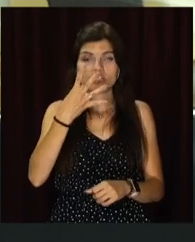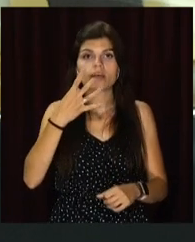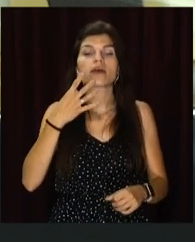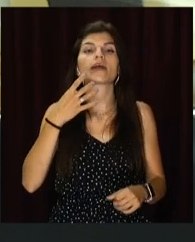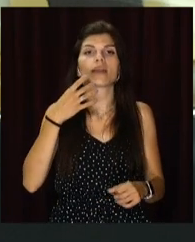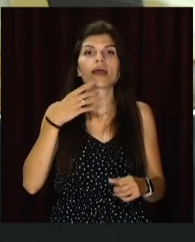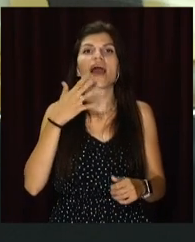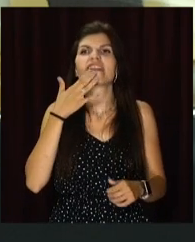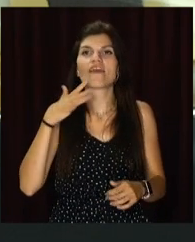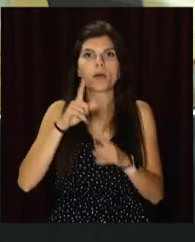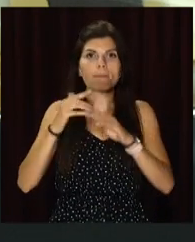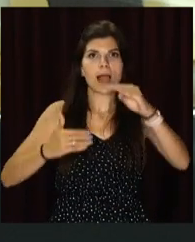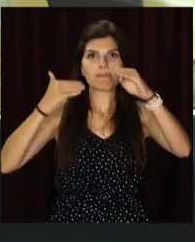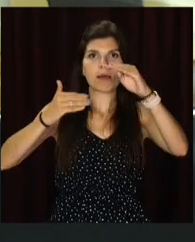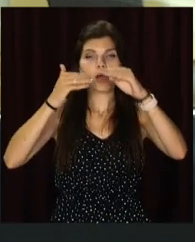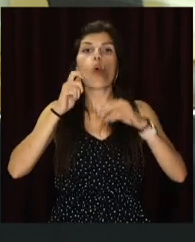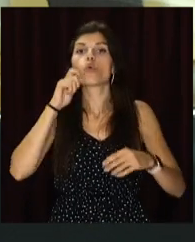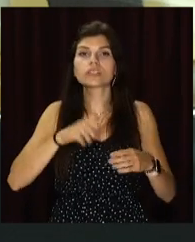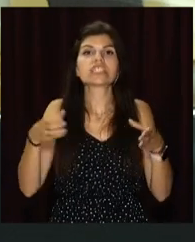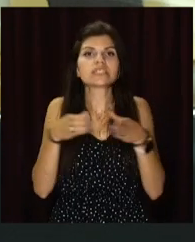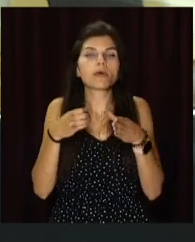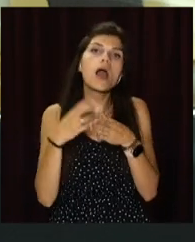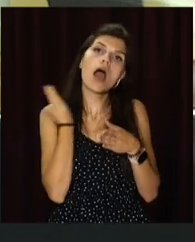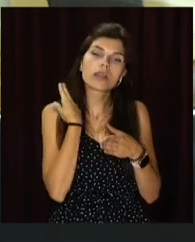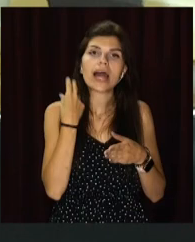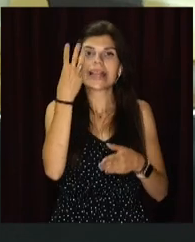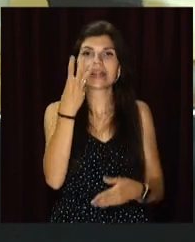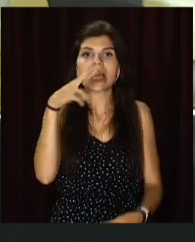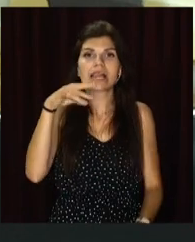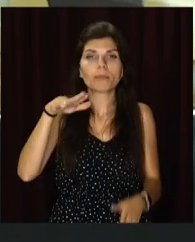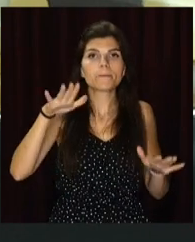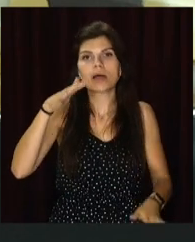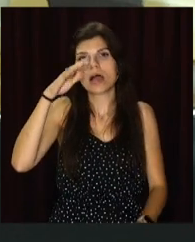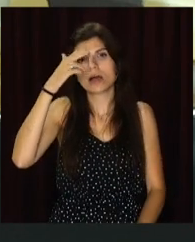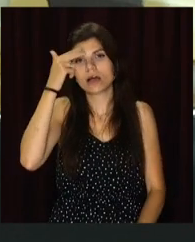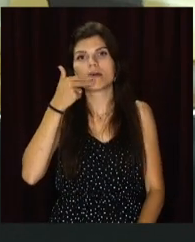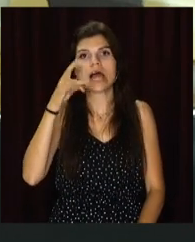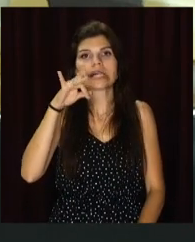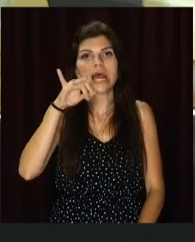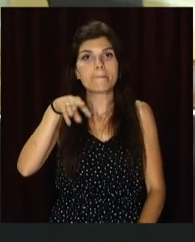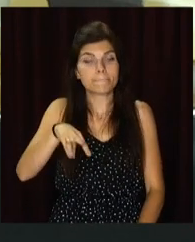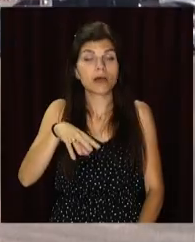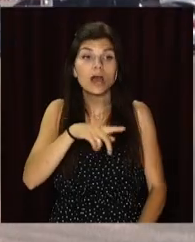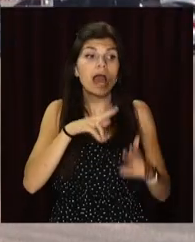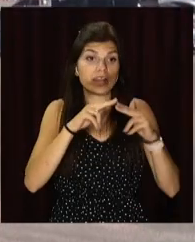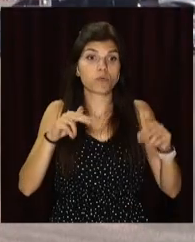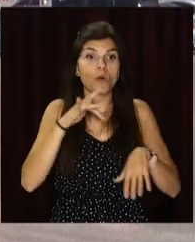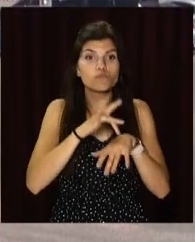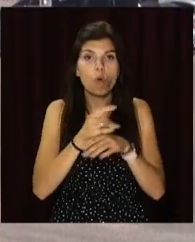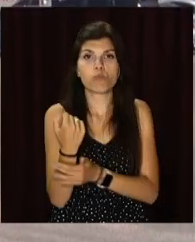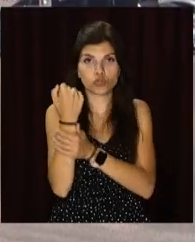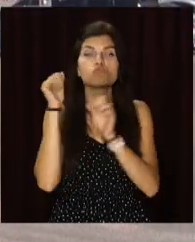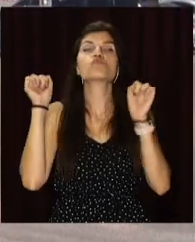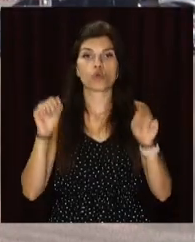Євро. Українські спортсмени змагатимуться зі збірною Англії 3 липня в Римі. Дніпровські вболівальники зможуть підтримати національну